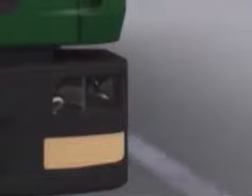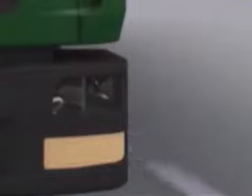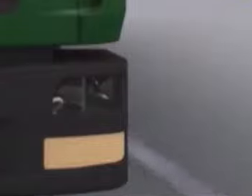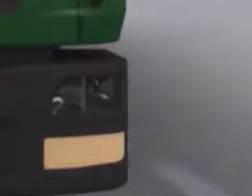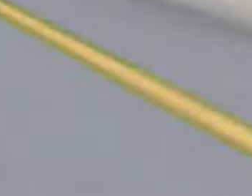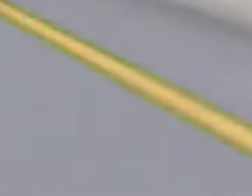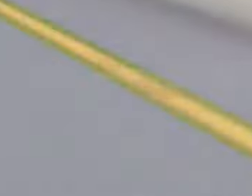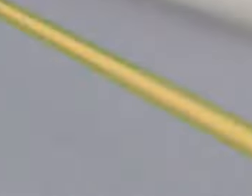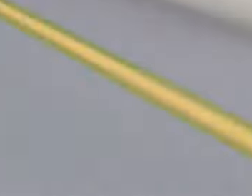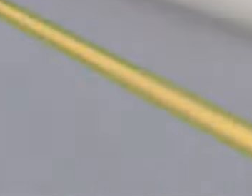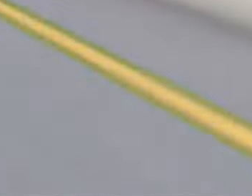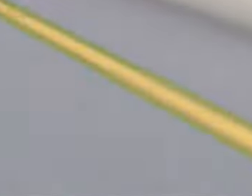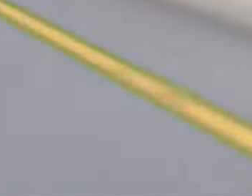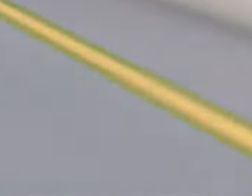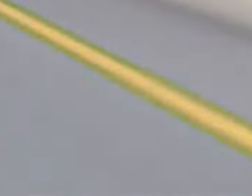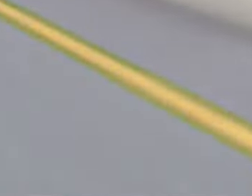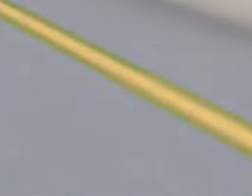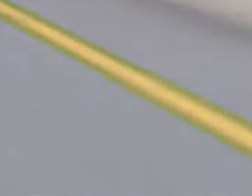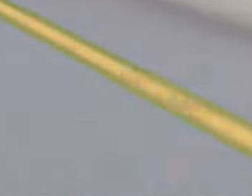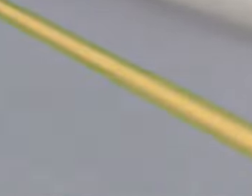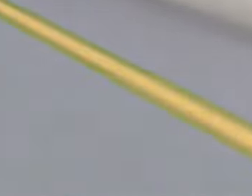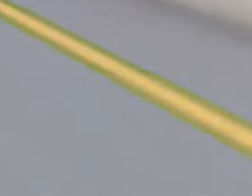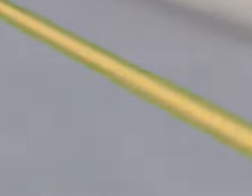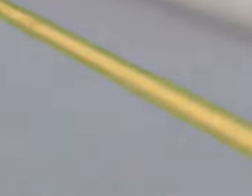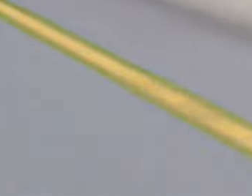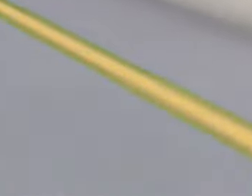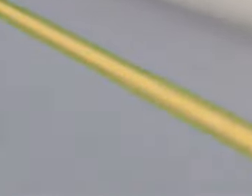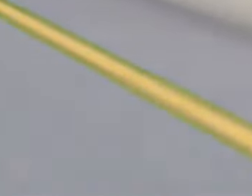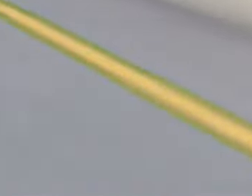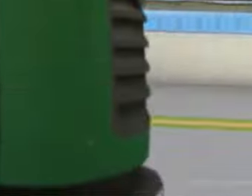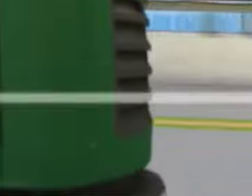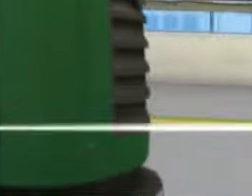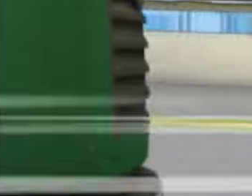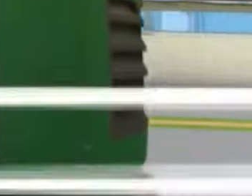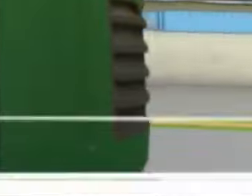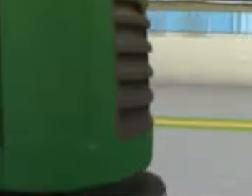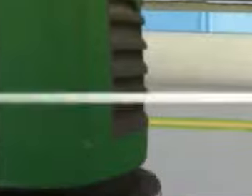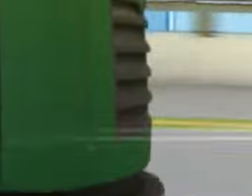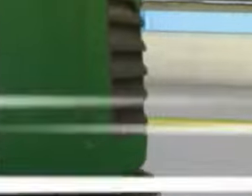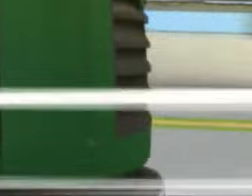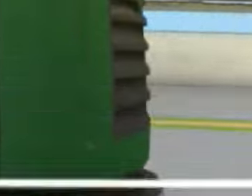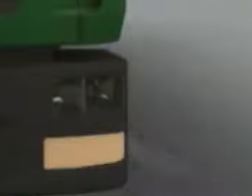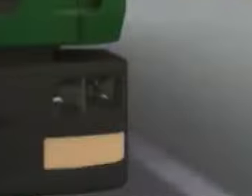Jika anda ingin memotong kenderaan besar, berwaspada dengan titik buta.